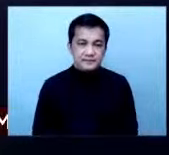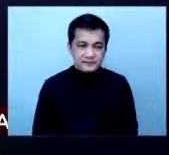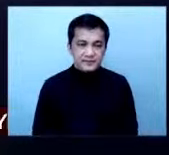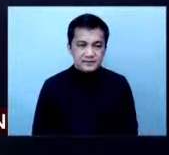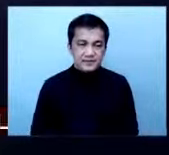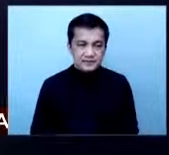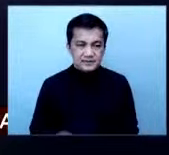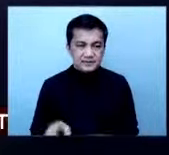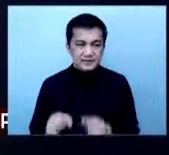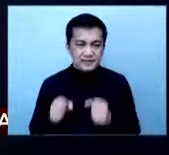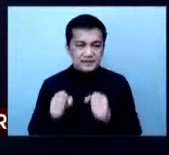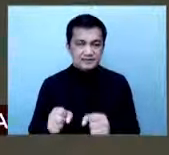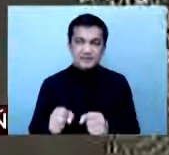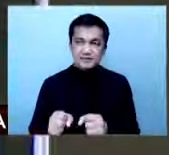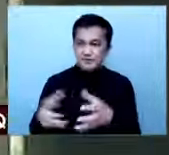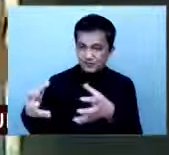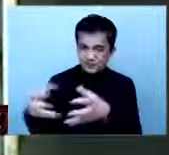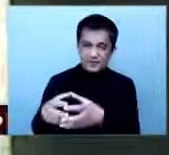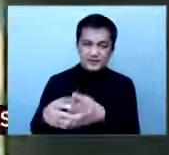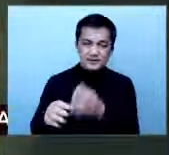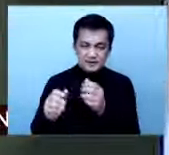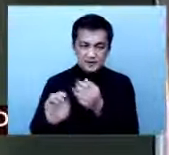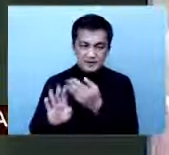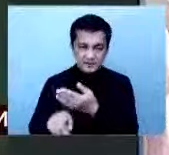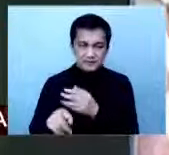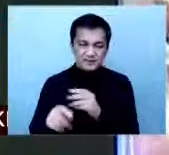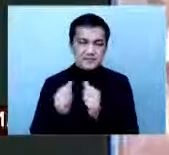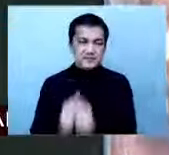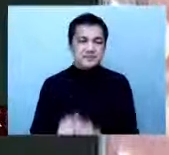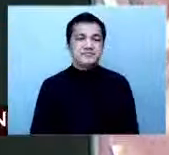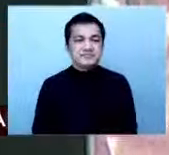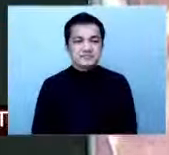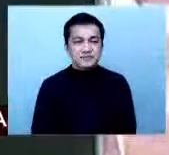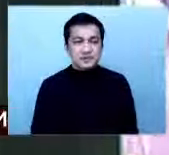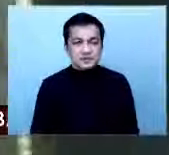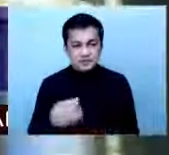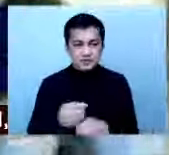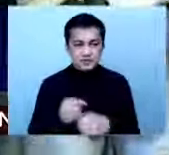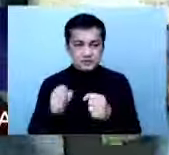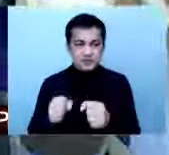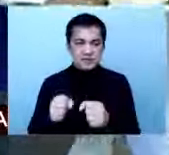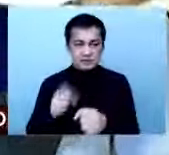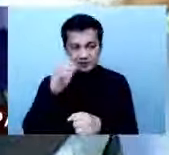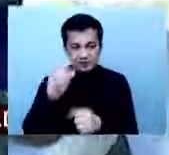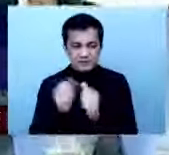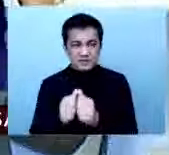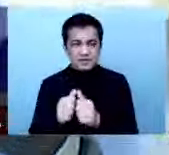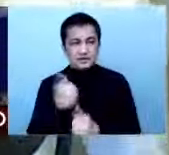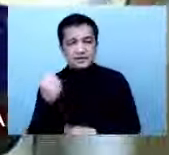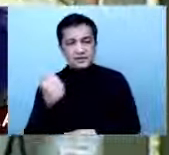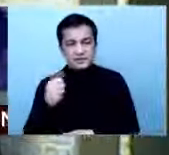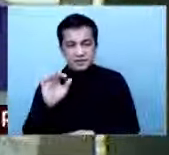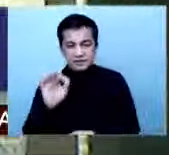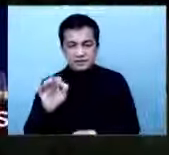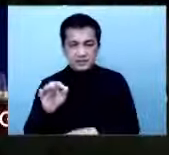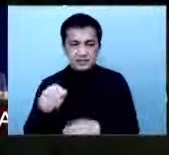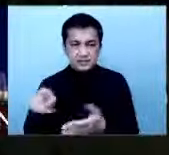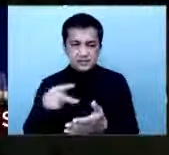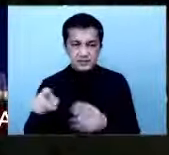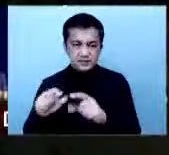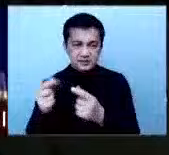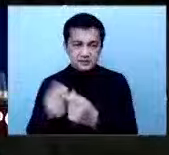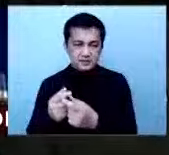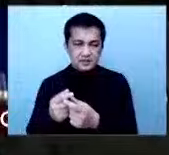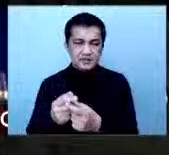States nak kasama ak k grupo ko Bukod sa Street Boys Kasama rin nila dito ang iba pang 90s dance group sa bansa gaya ng